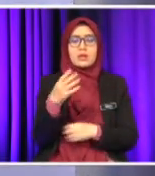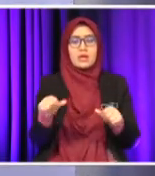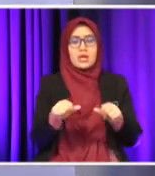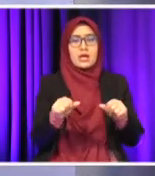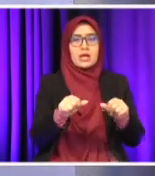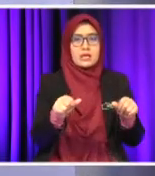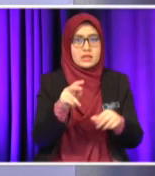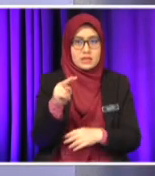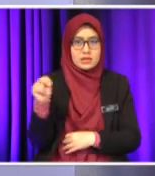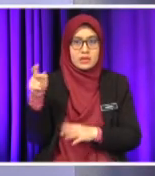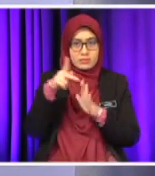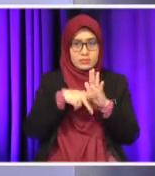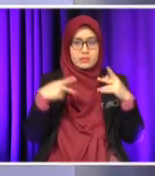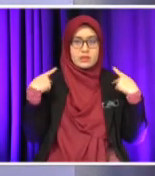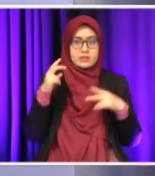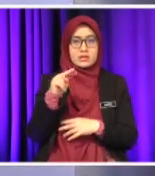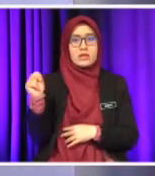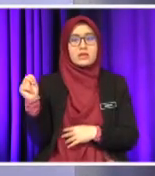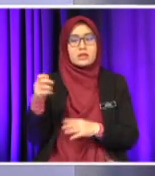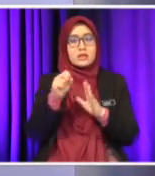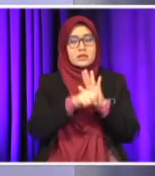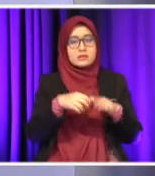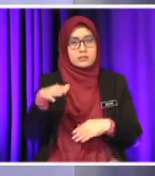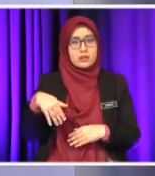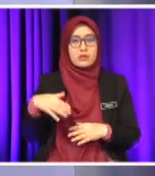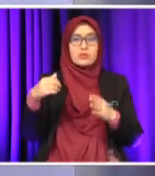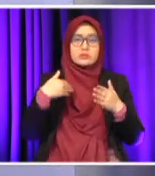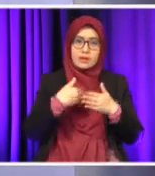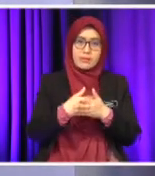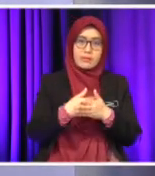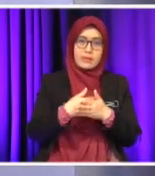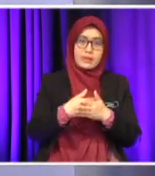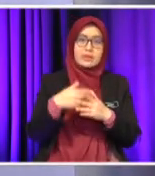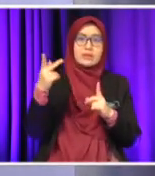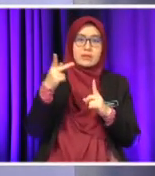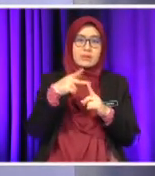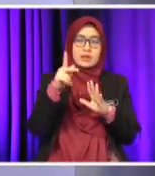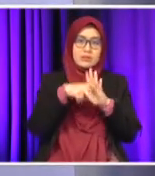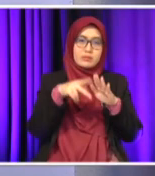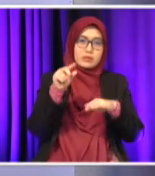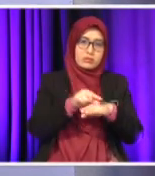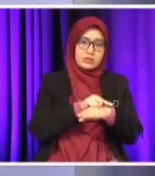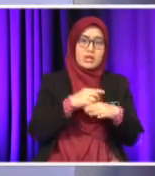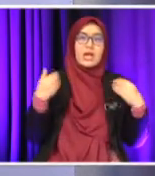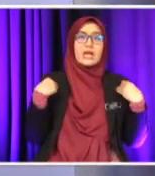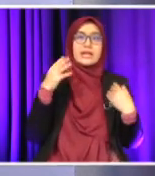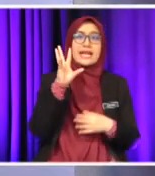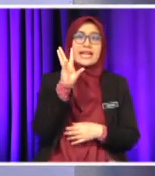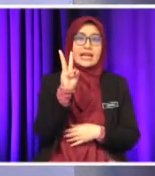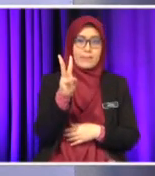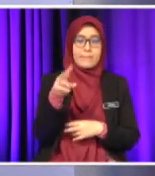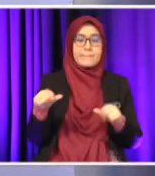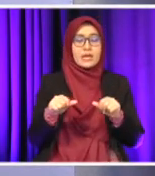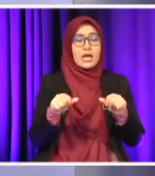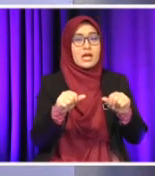sebelum dia sampai kepada pengguna akhi ada 6 aliran pemasaran produk nih